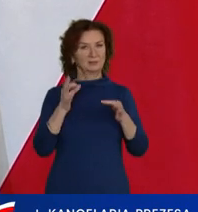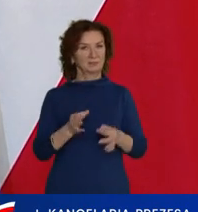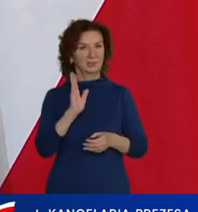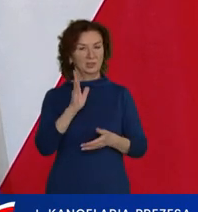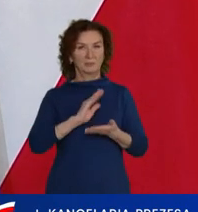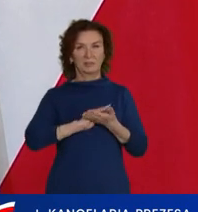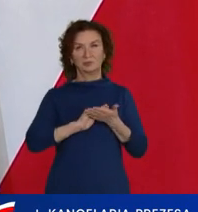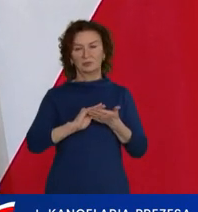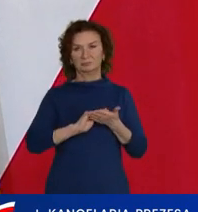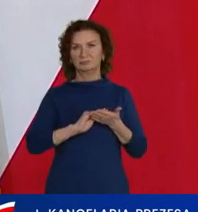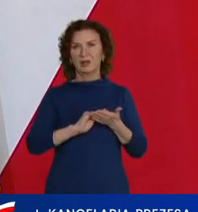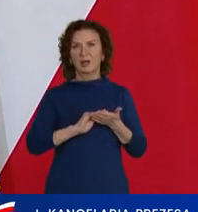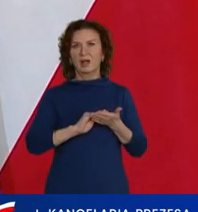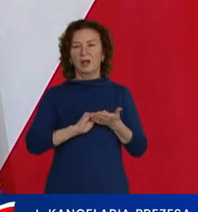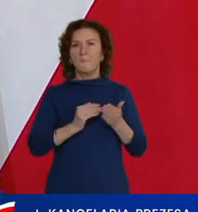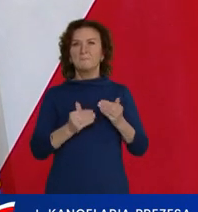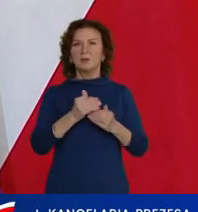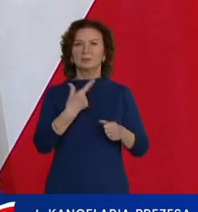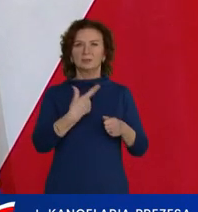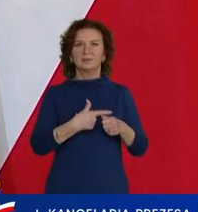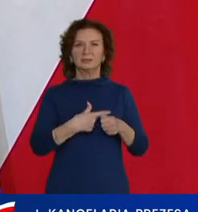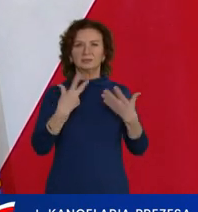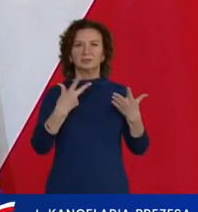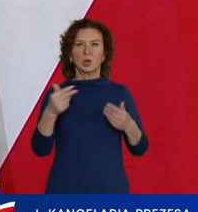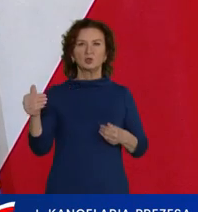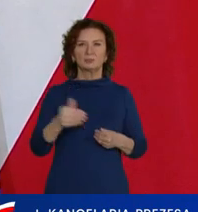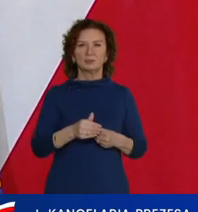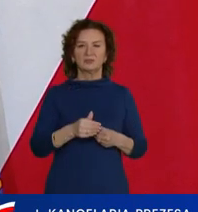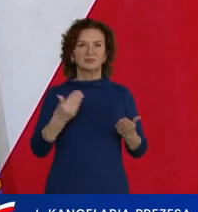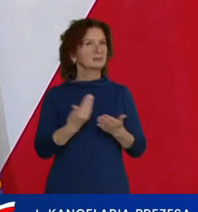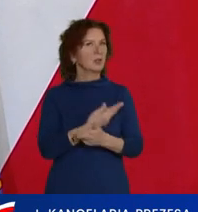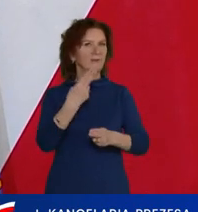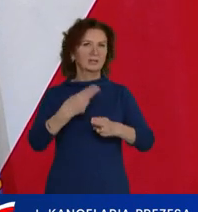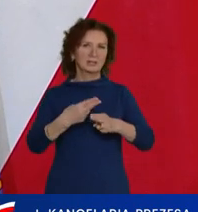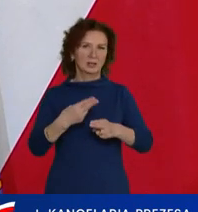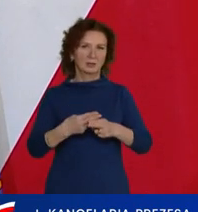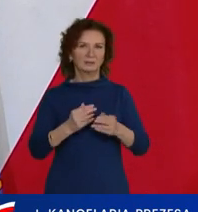ponad 28 tysięcy przypadków zachorowań i ponad